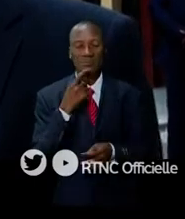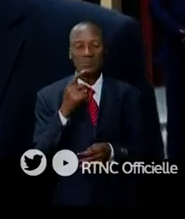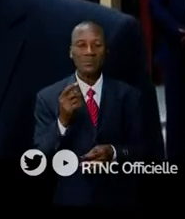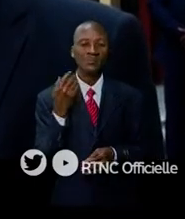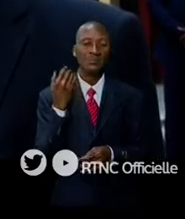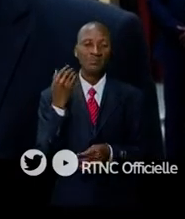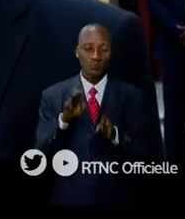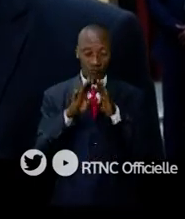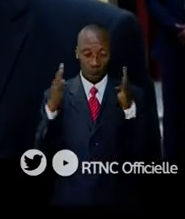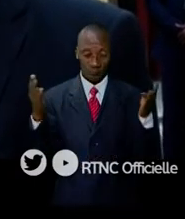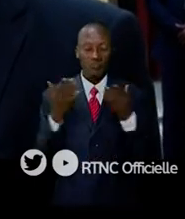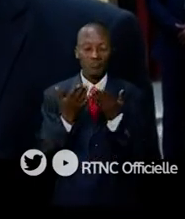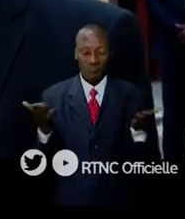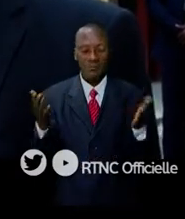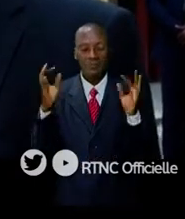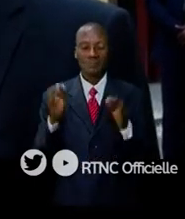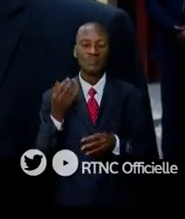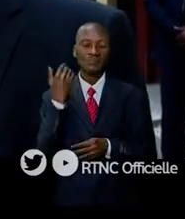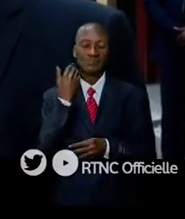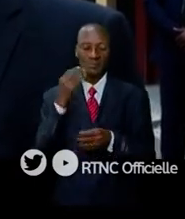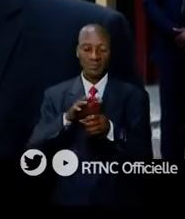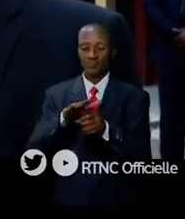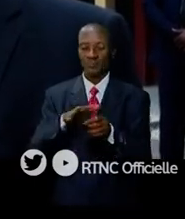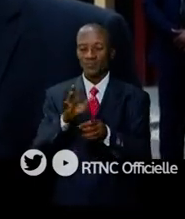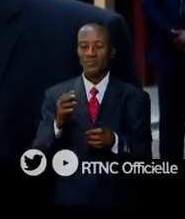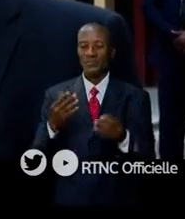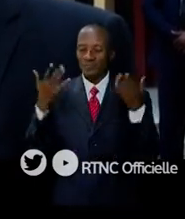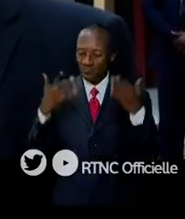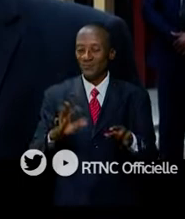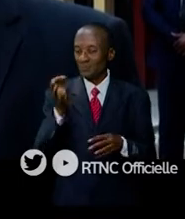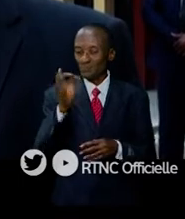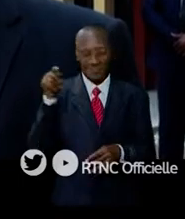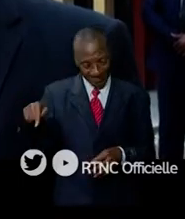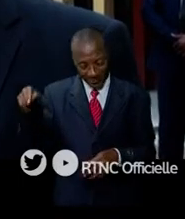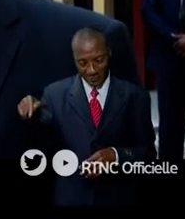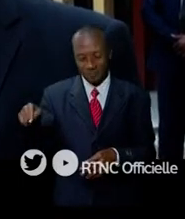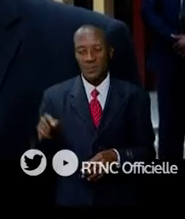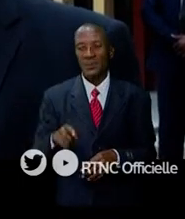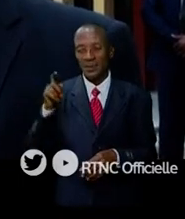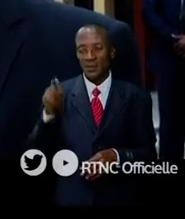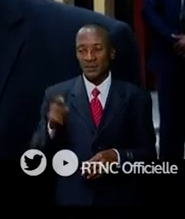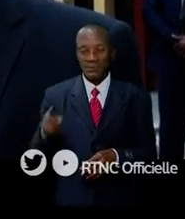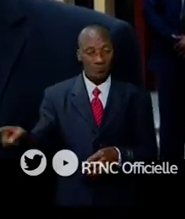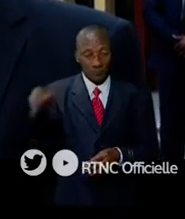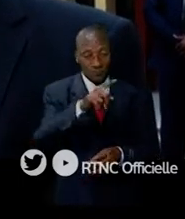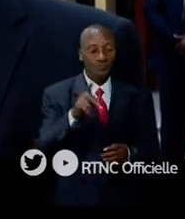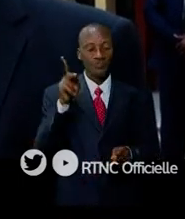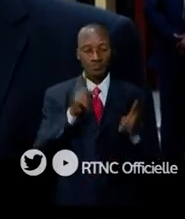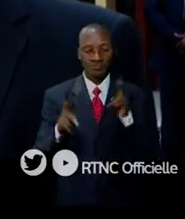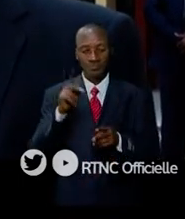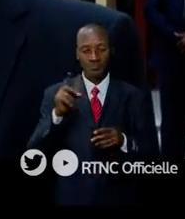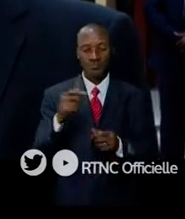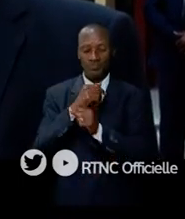important, même indispensable, d'approcher celui qui représente l'Église catholique et qui a une aura